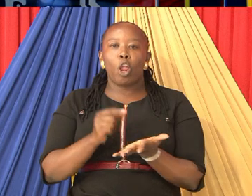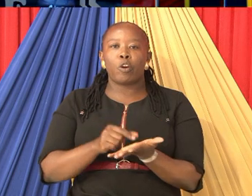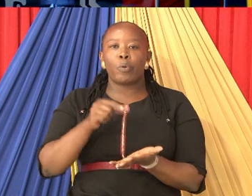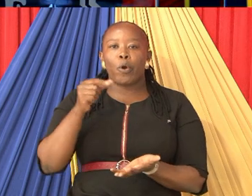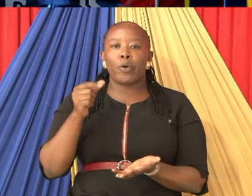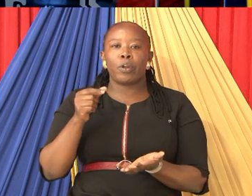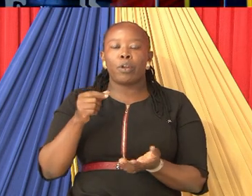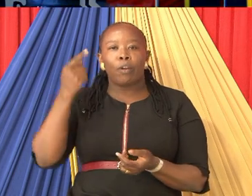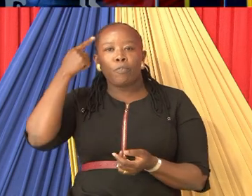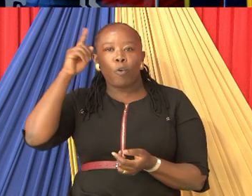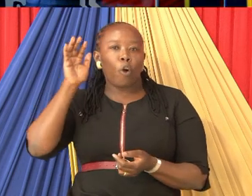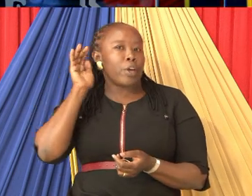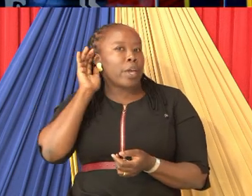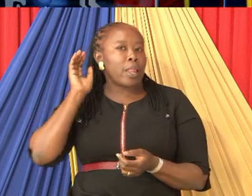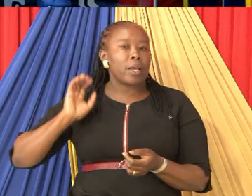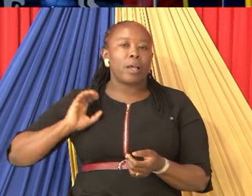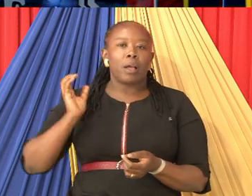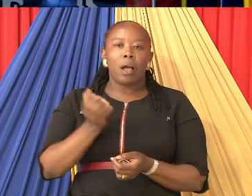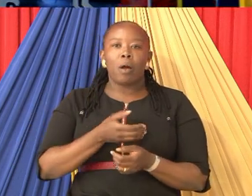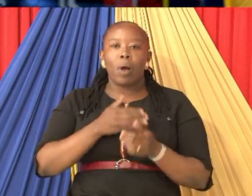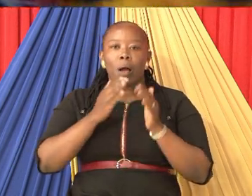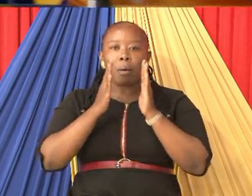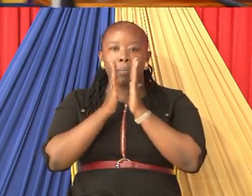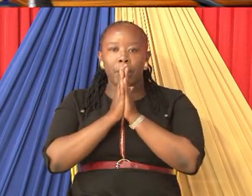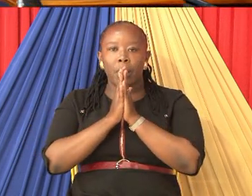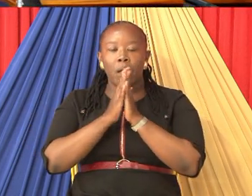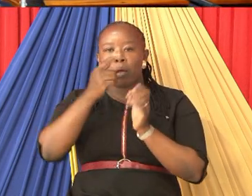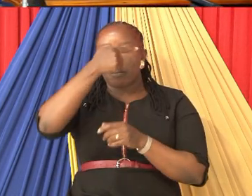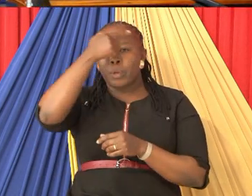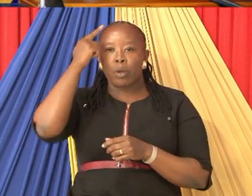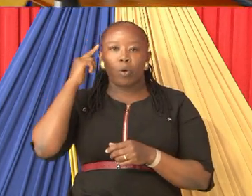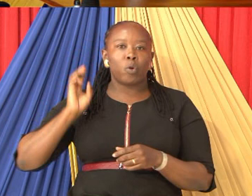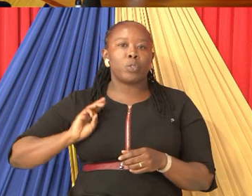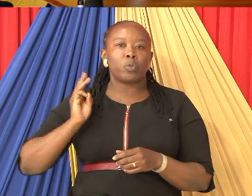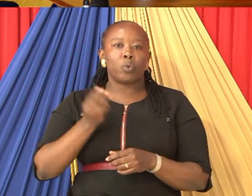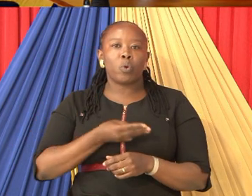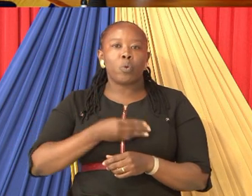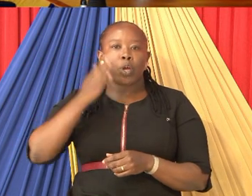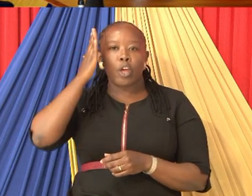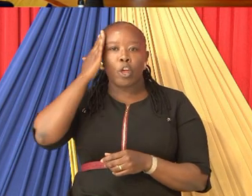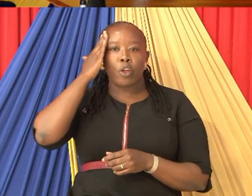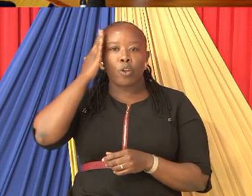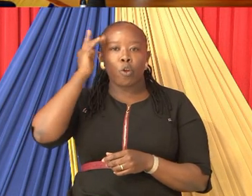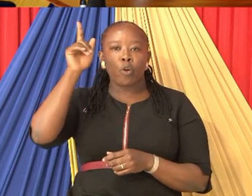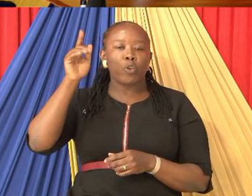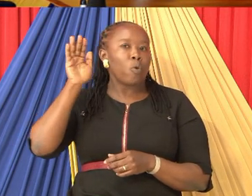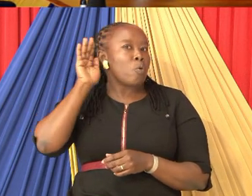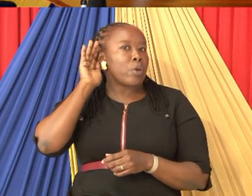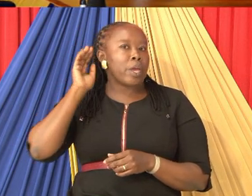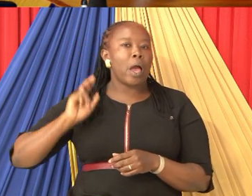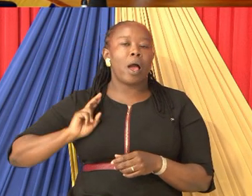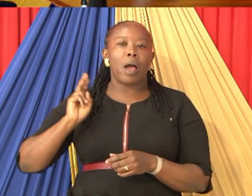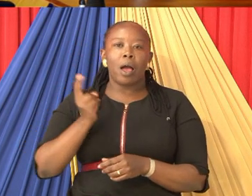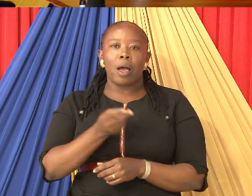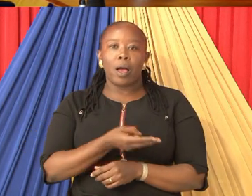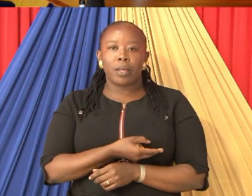yetu. Tupokea sifa na shukrani kwa sababu utatujibu. Pokea sifa na shukrani kwa sababu wewe ni Bwana.